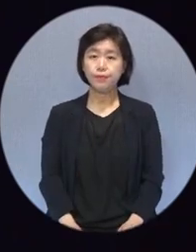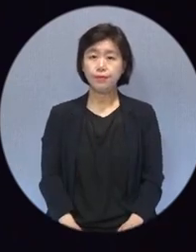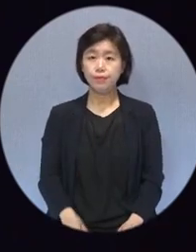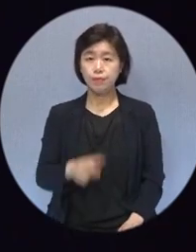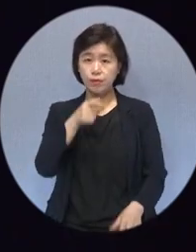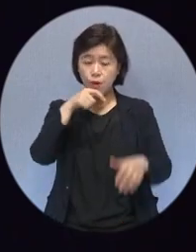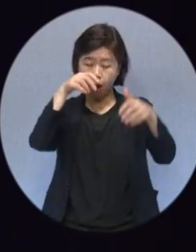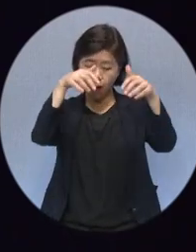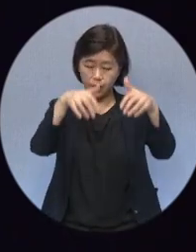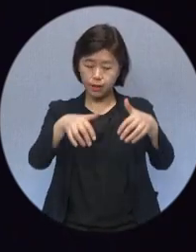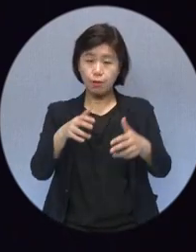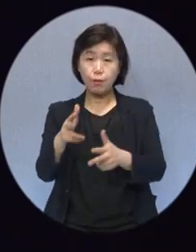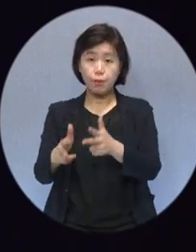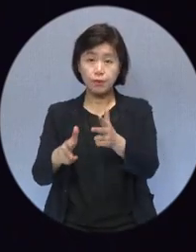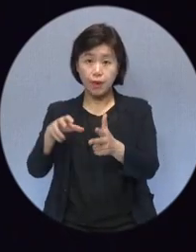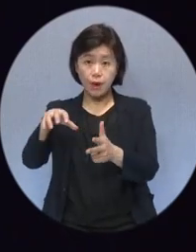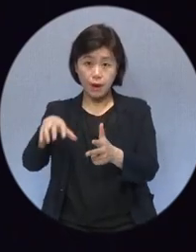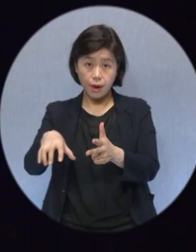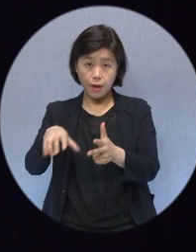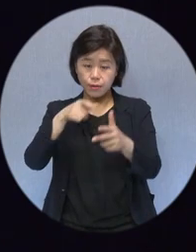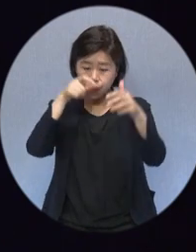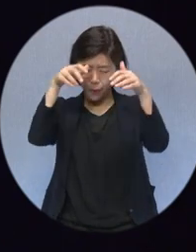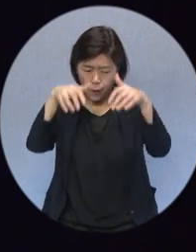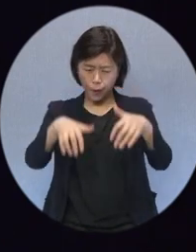소나기 공장에는 소나기 내려